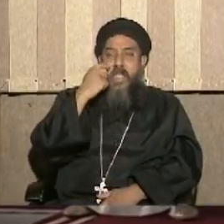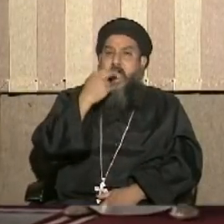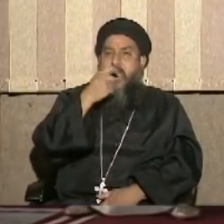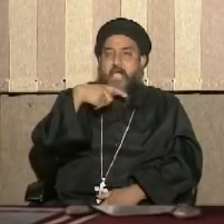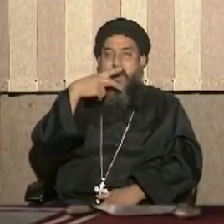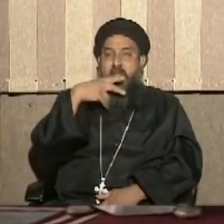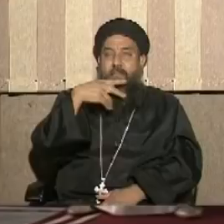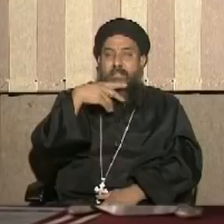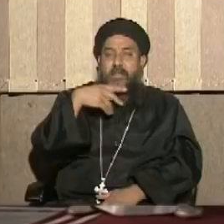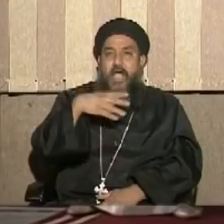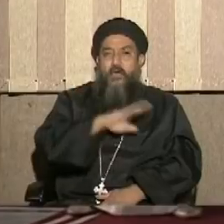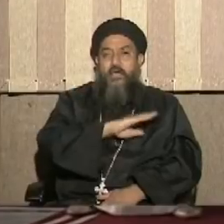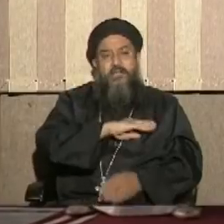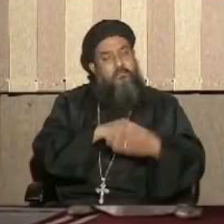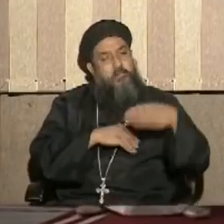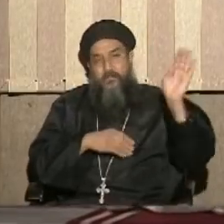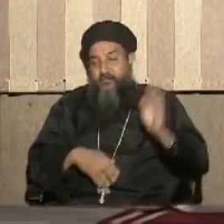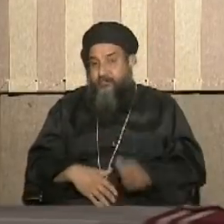الجنود وما رجعوش.